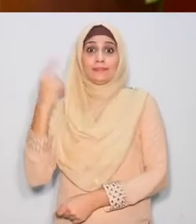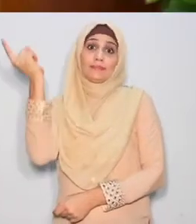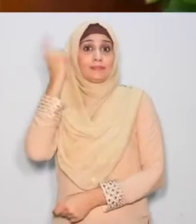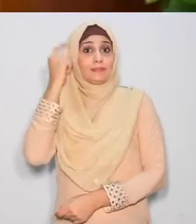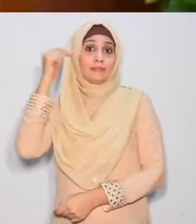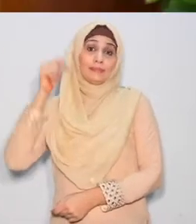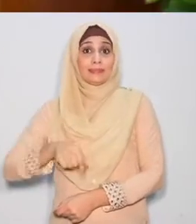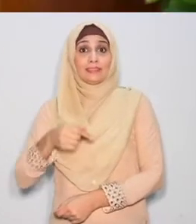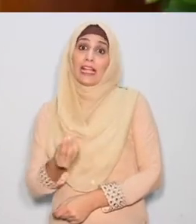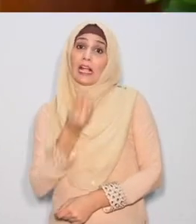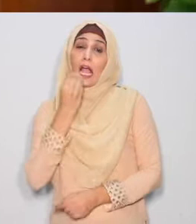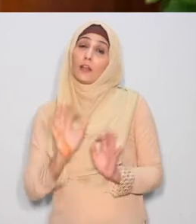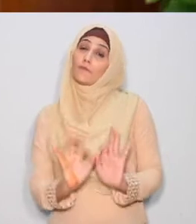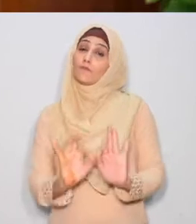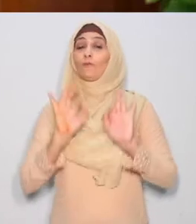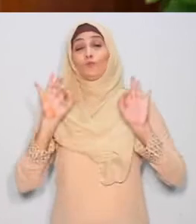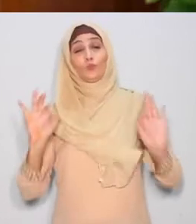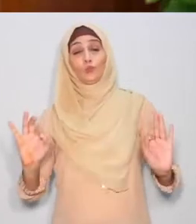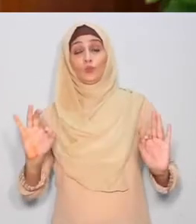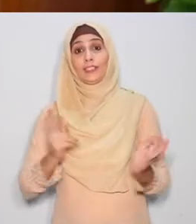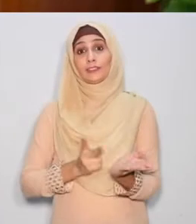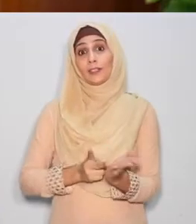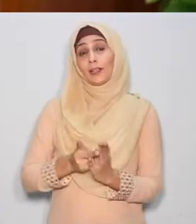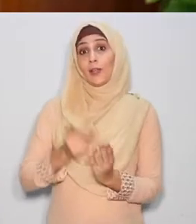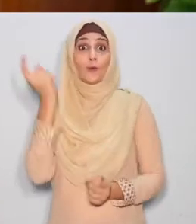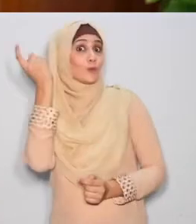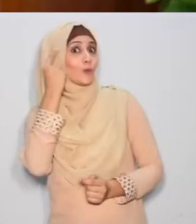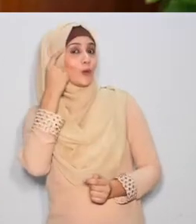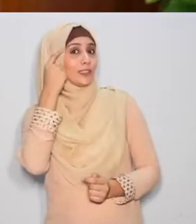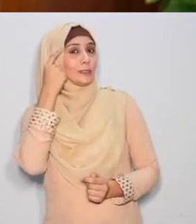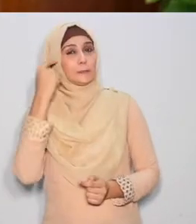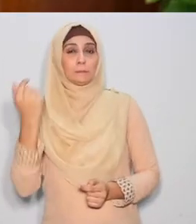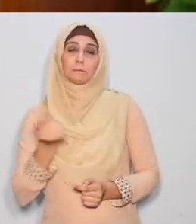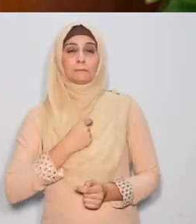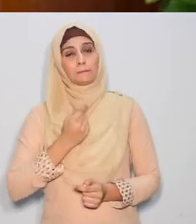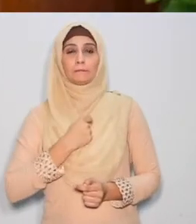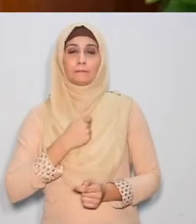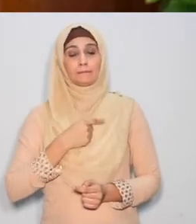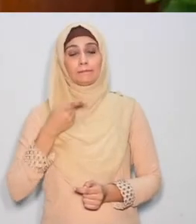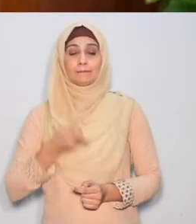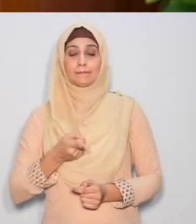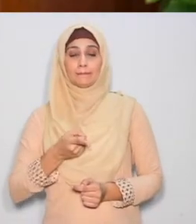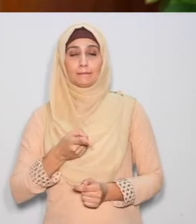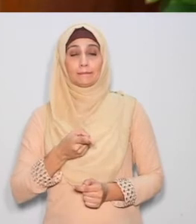मेरे ख्याल में अब ये खाने के लिए तैयार है, अहमद किसान ने कहा। मैं तो इससे